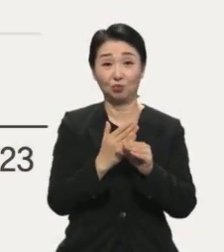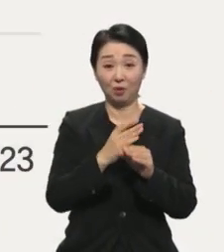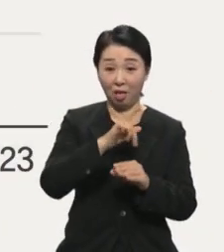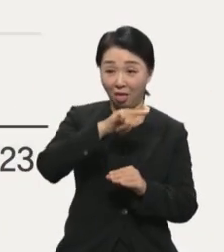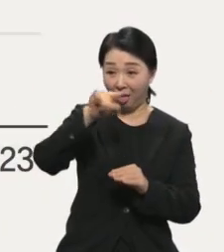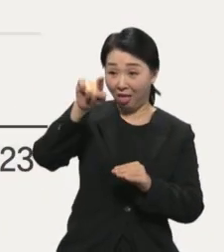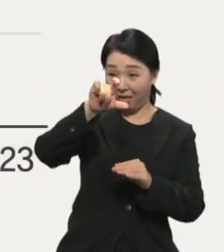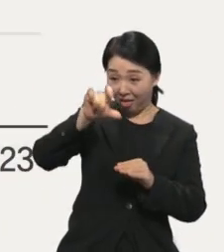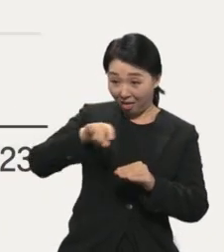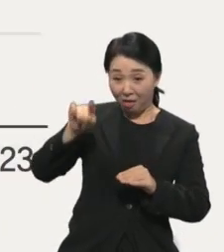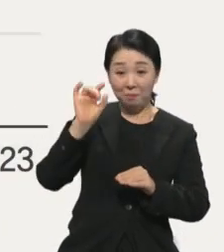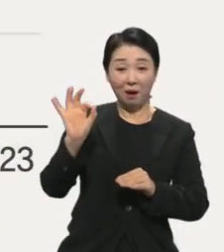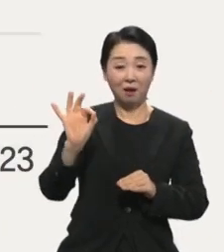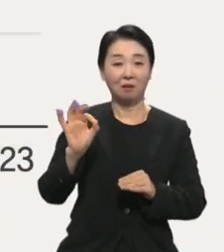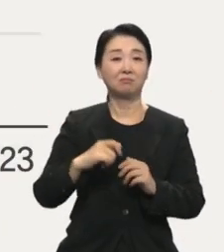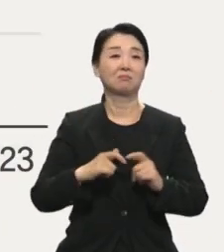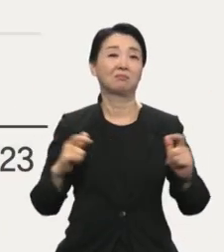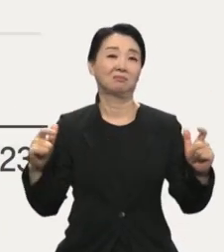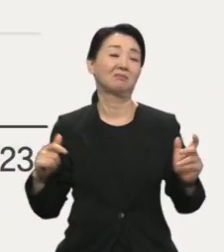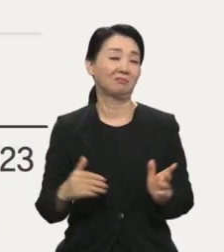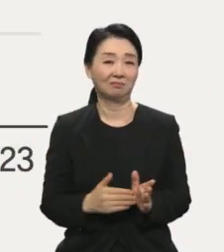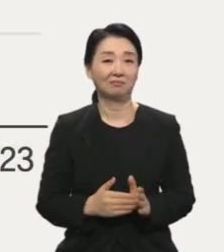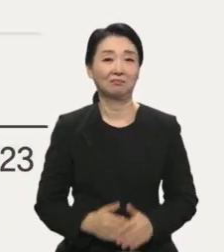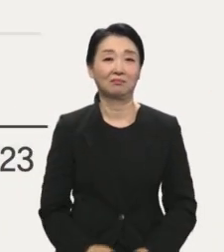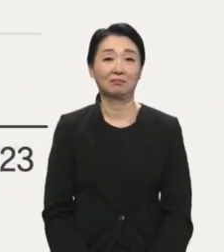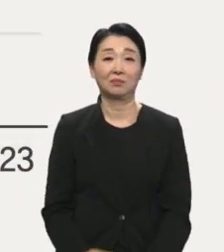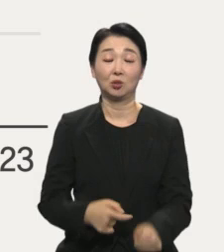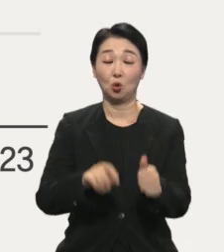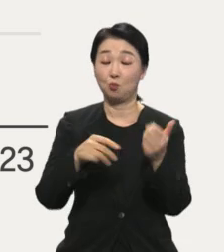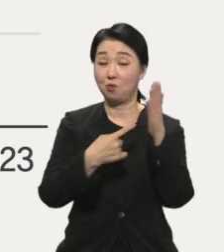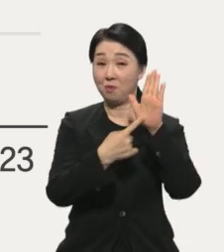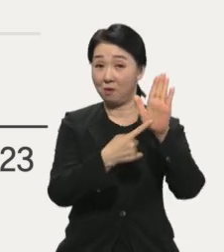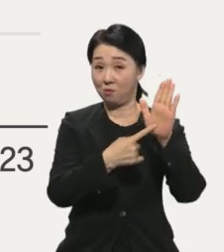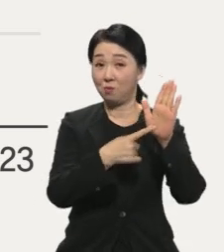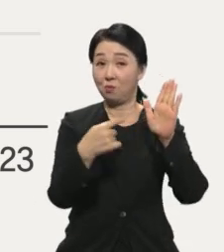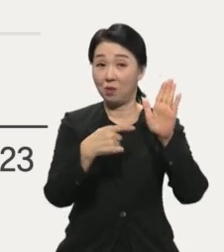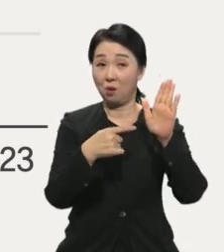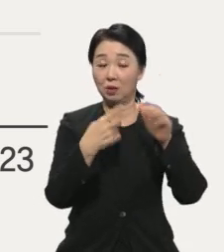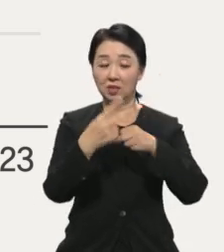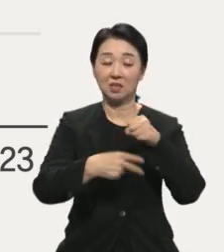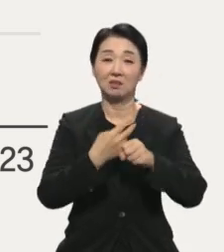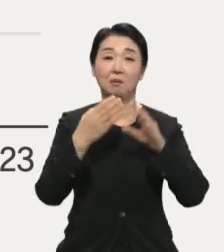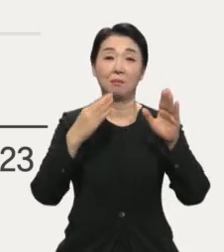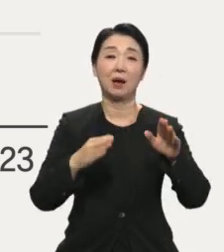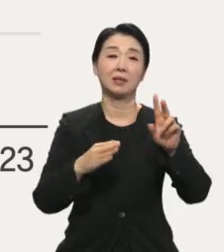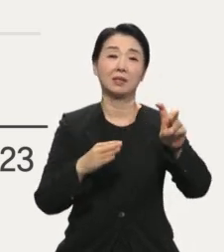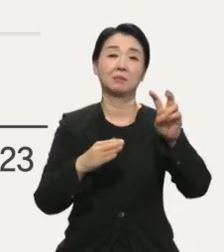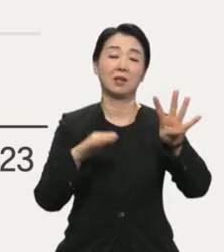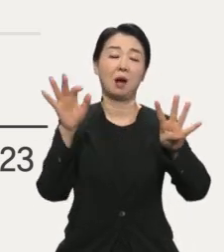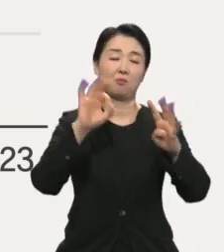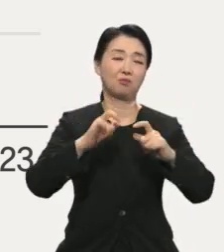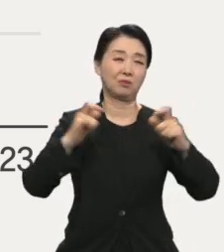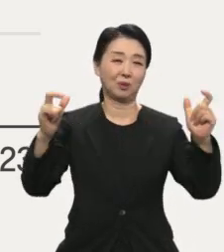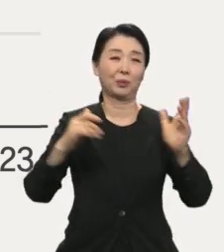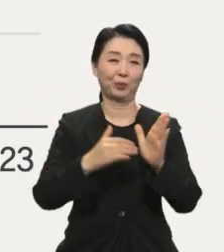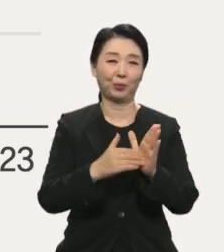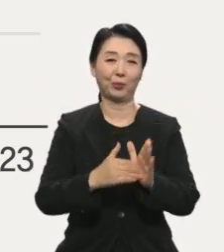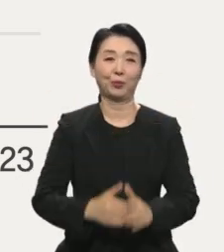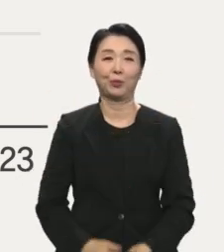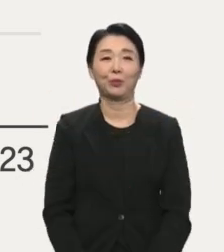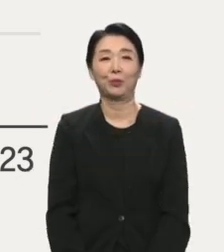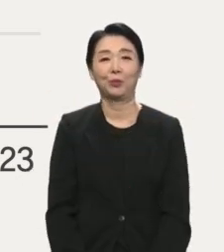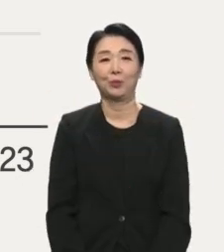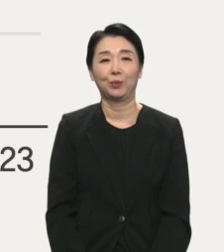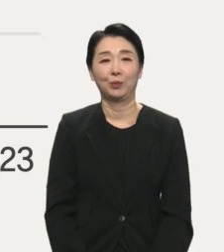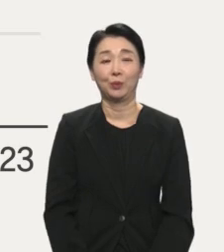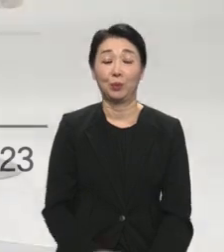좀 늘긴 늘었네요. 네, 예, 많이 늘었네. 교육부가 발표한 데이터 보니까 최근 2년 사이 24% 정도 늘었다는 겁니다. 근데